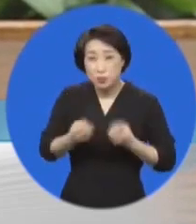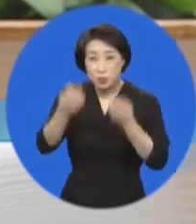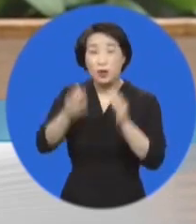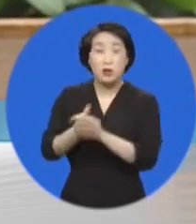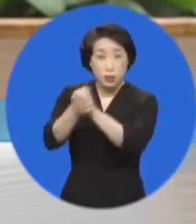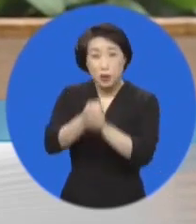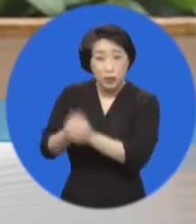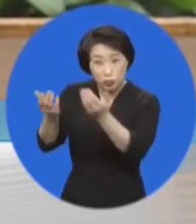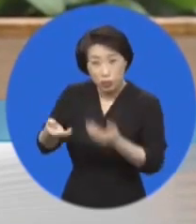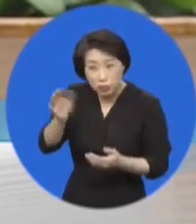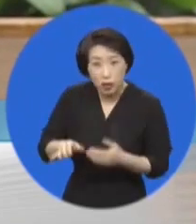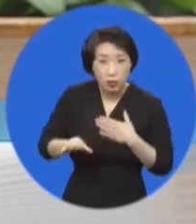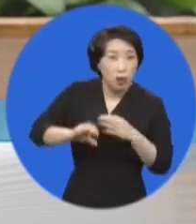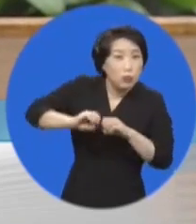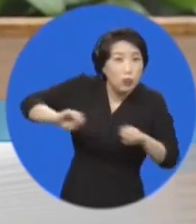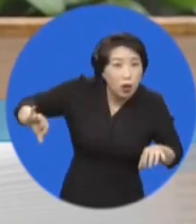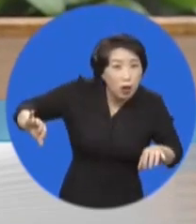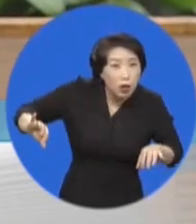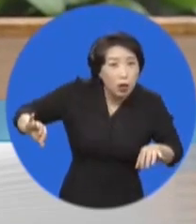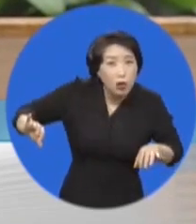조화를 주시는데 깨지면